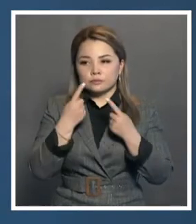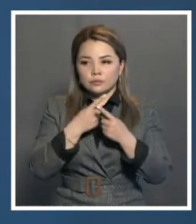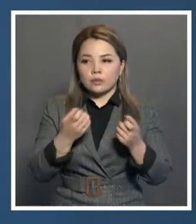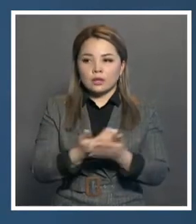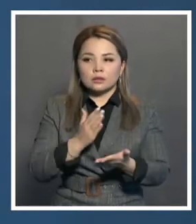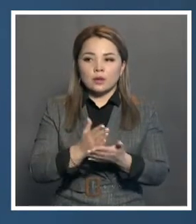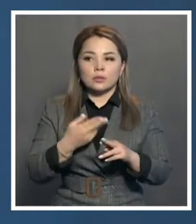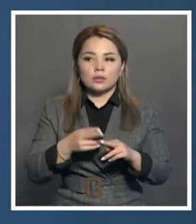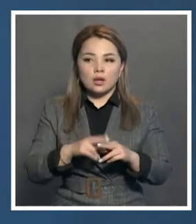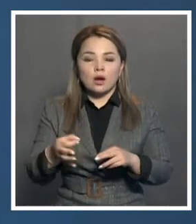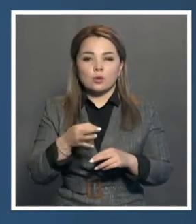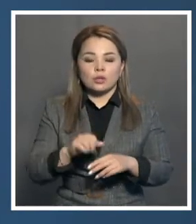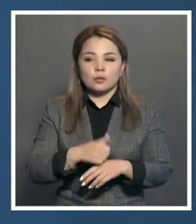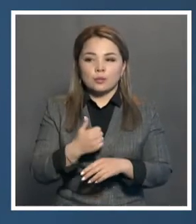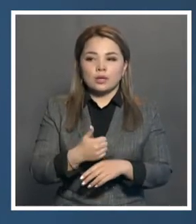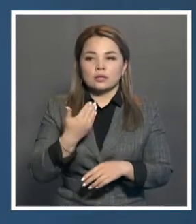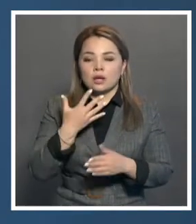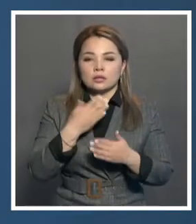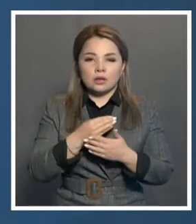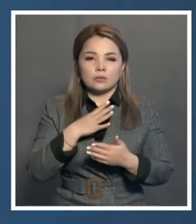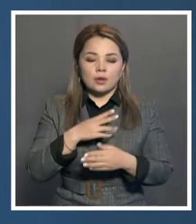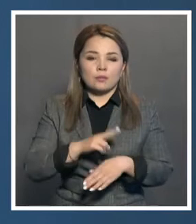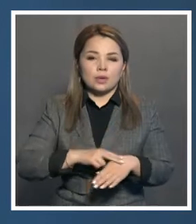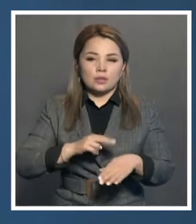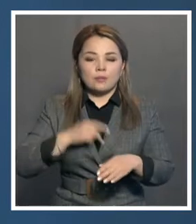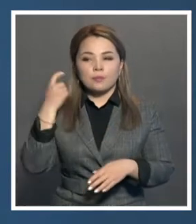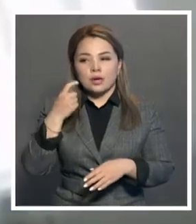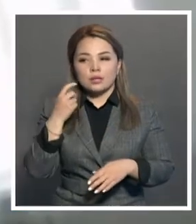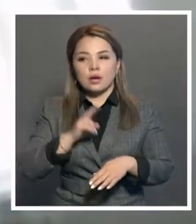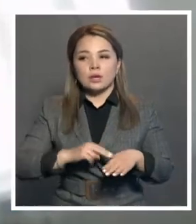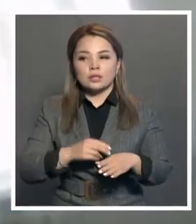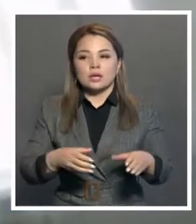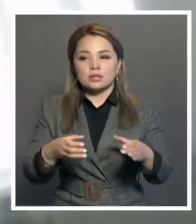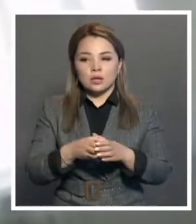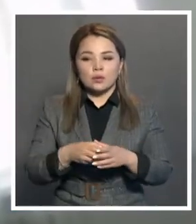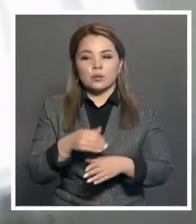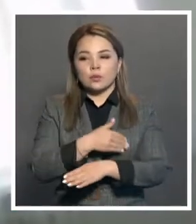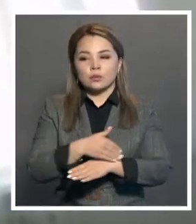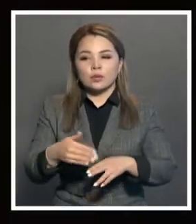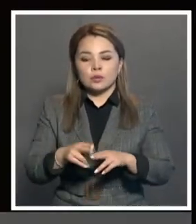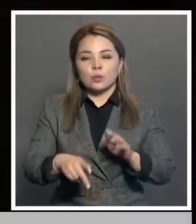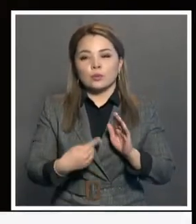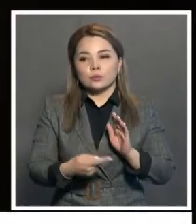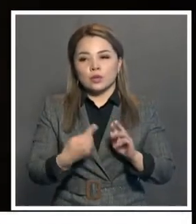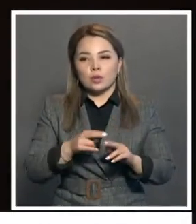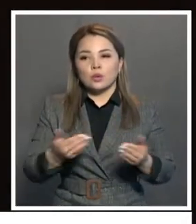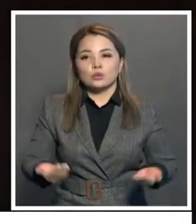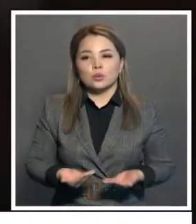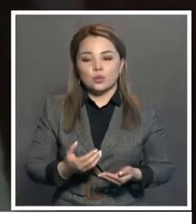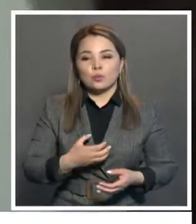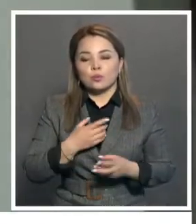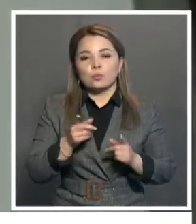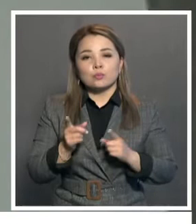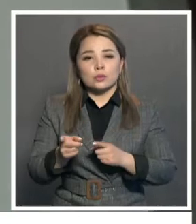кетті. Сондай-ақ ауданның бас полиция түнде мас күйінде қарамағындағы тәртіп сақшыларымен көше кезіп, тұрғындарды қорқытқан. Қазір облыстық